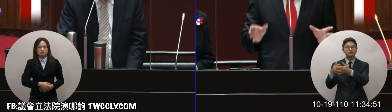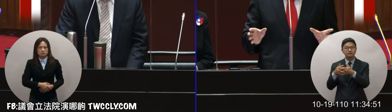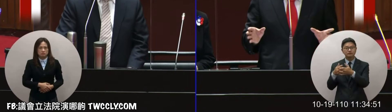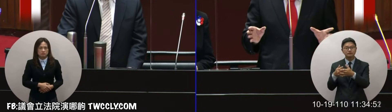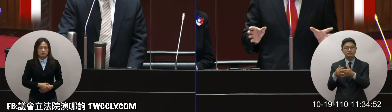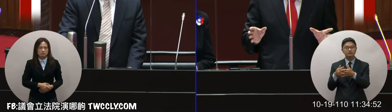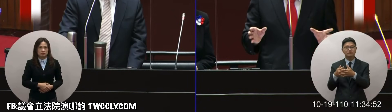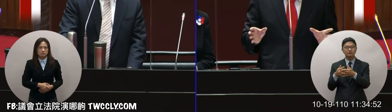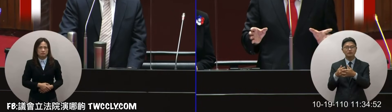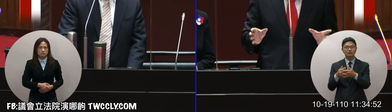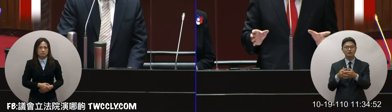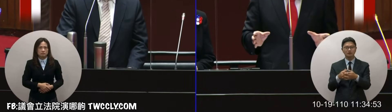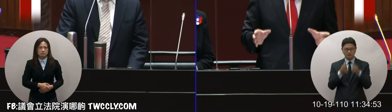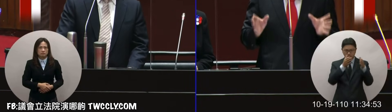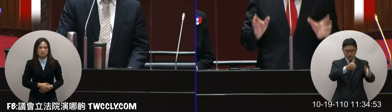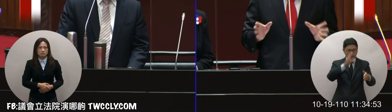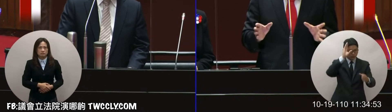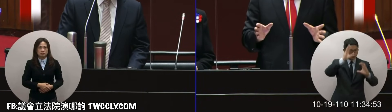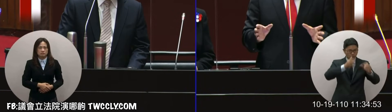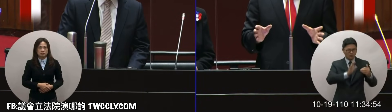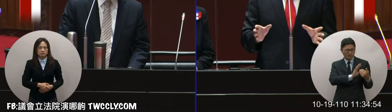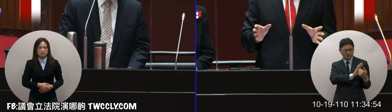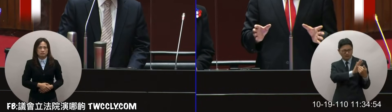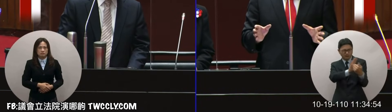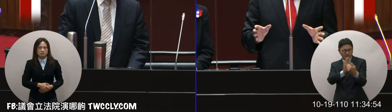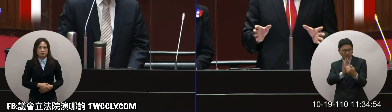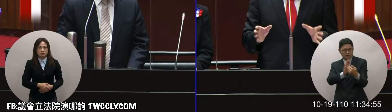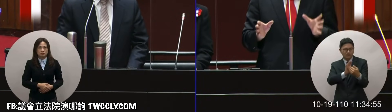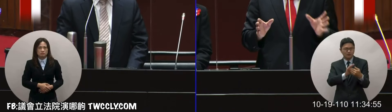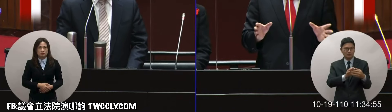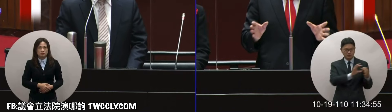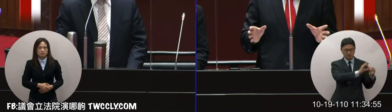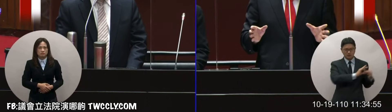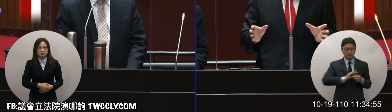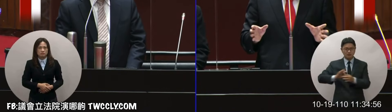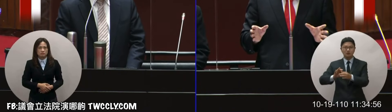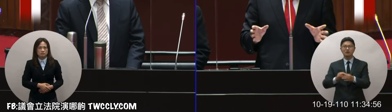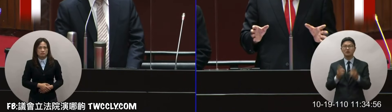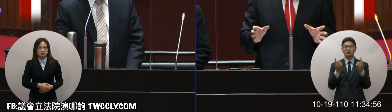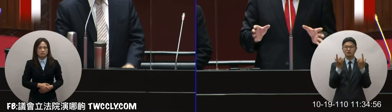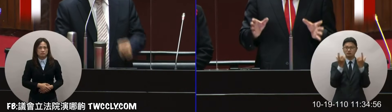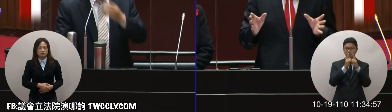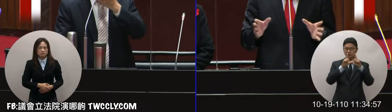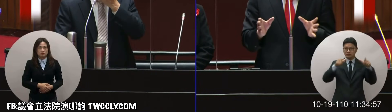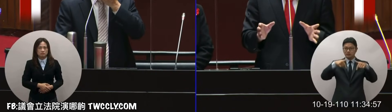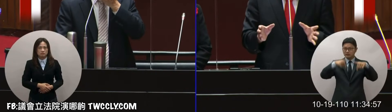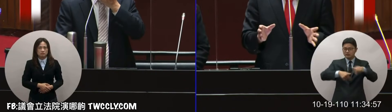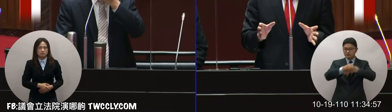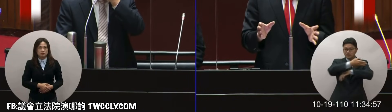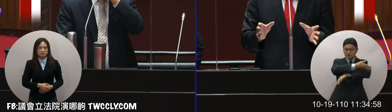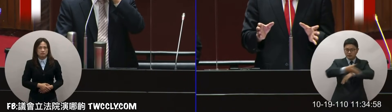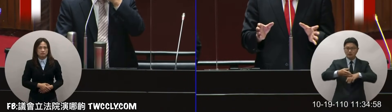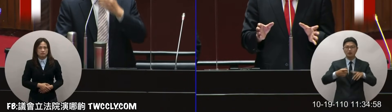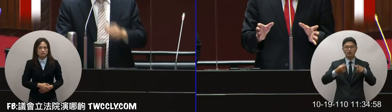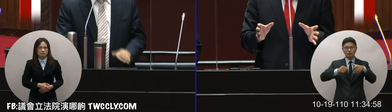听清楚 的政策，包围整个苏联，包括北大西洋工业组织，包围之